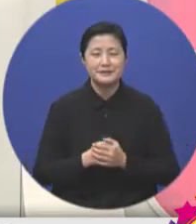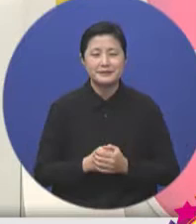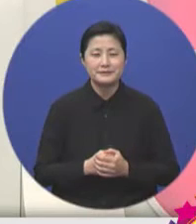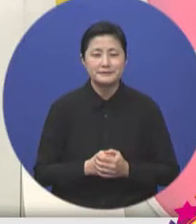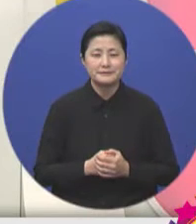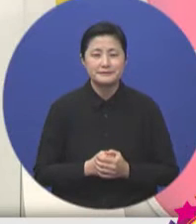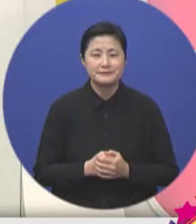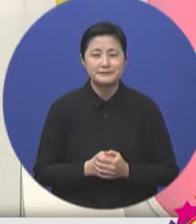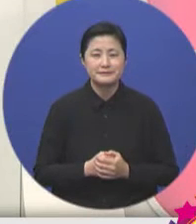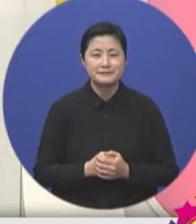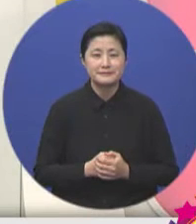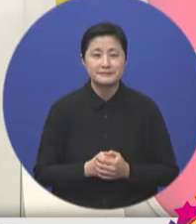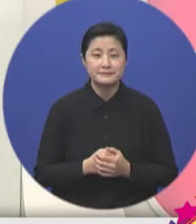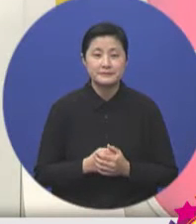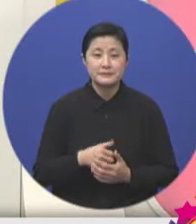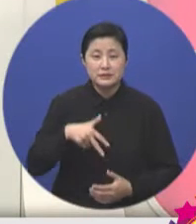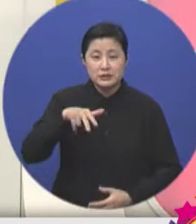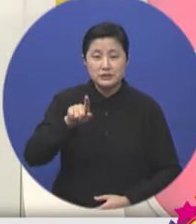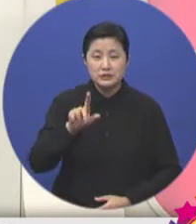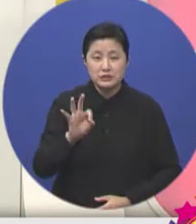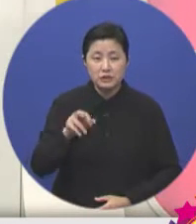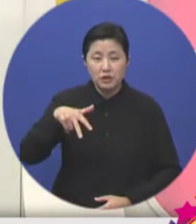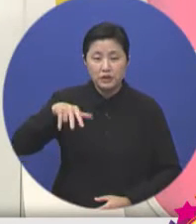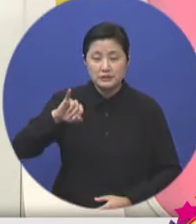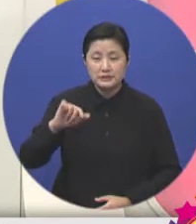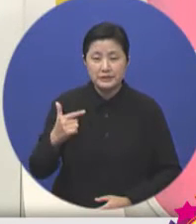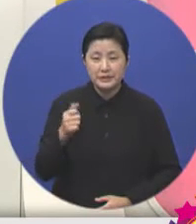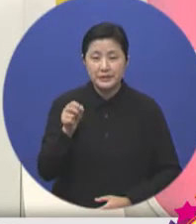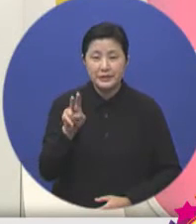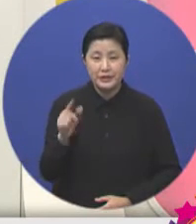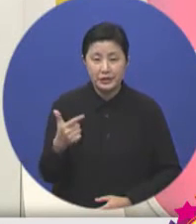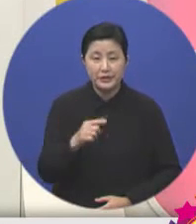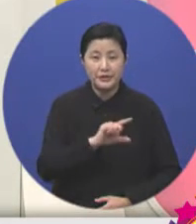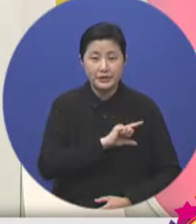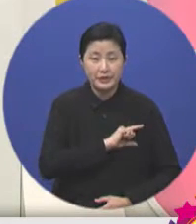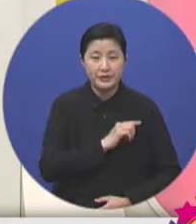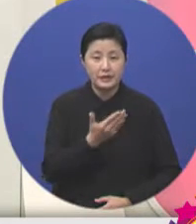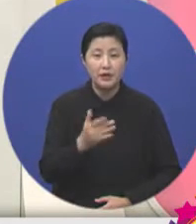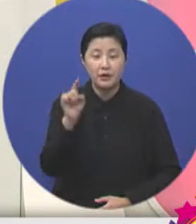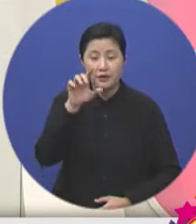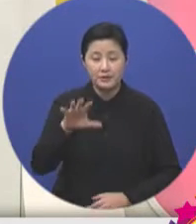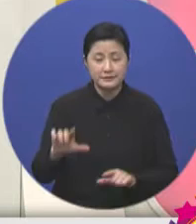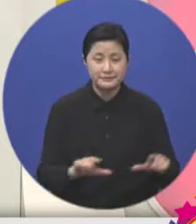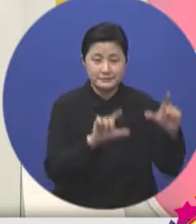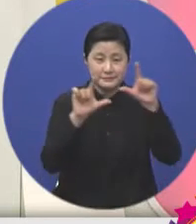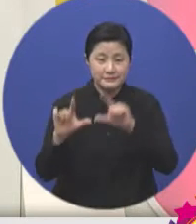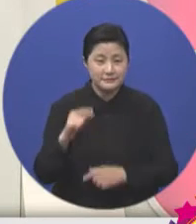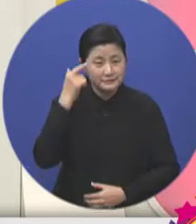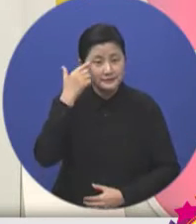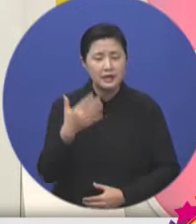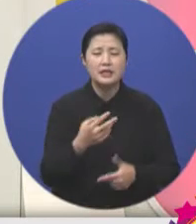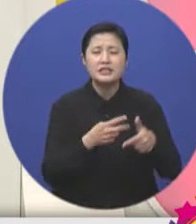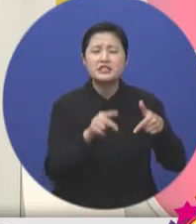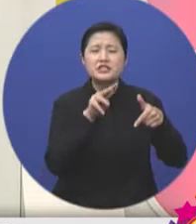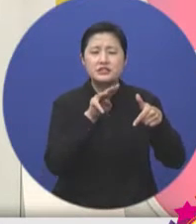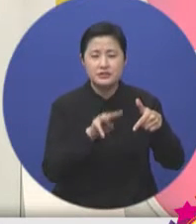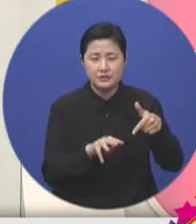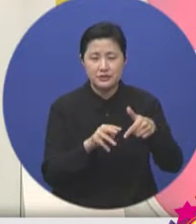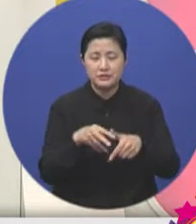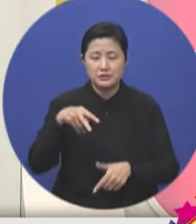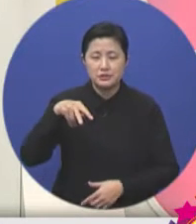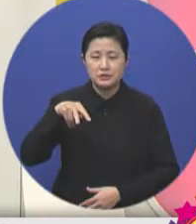반갑습니다. 네네. 정진현 씨. 예, 예. 어디 사는 누구세요? 인천 서구에